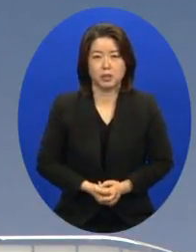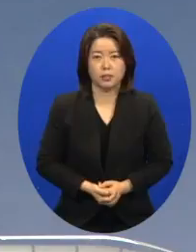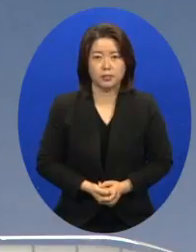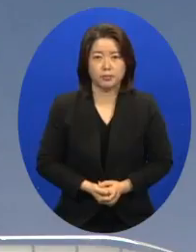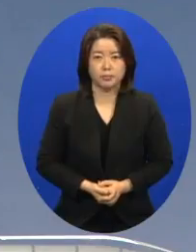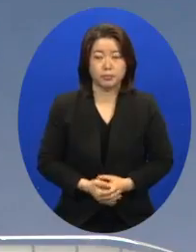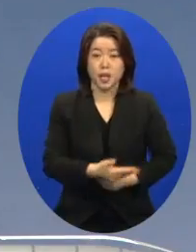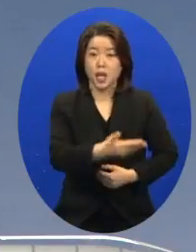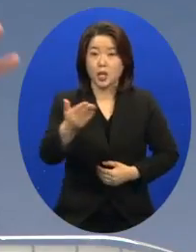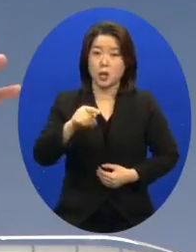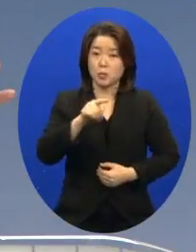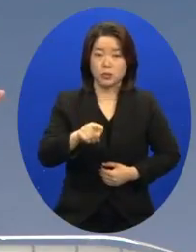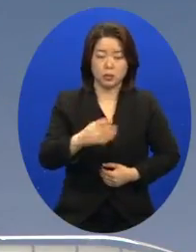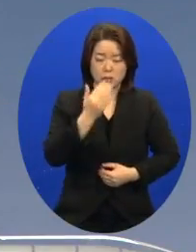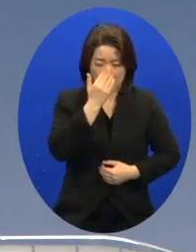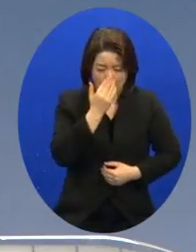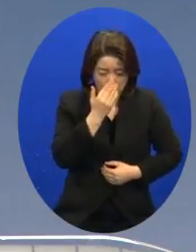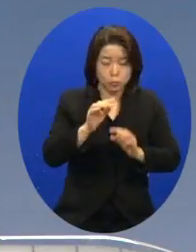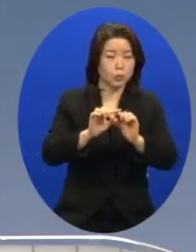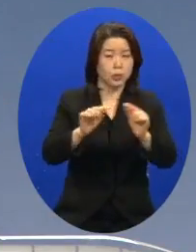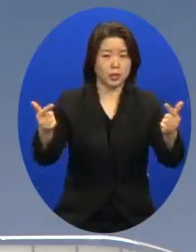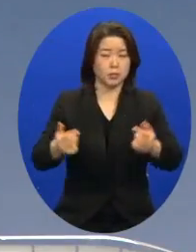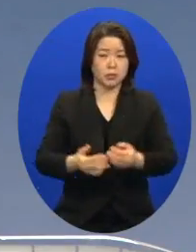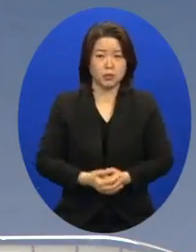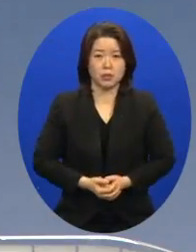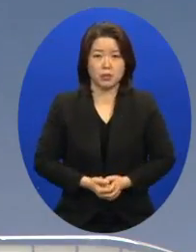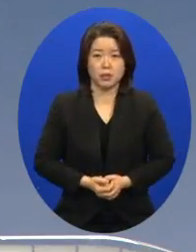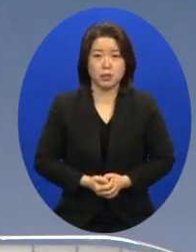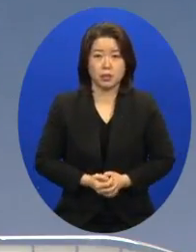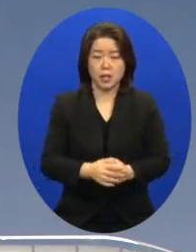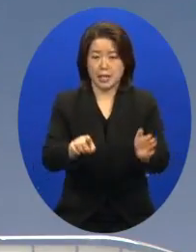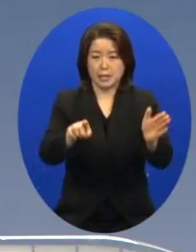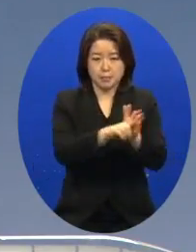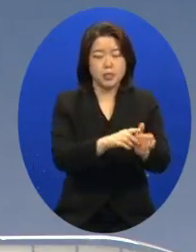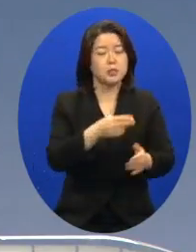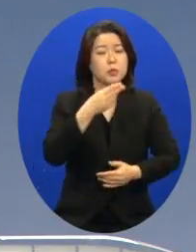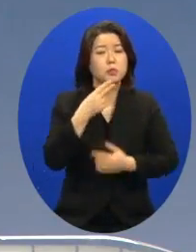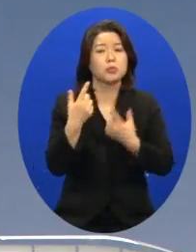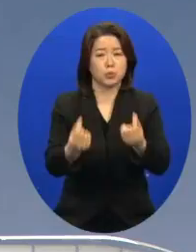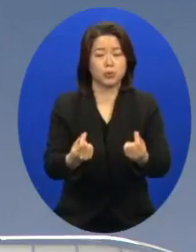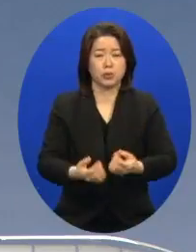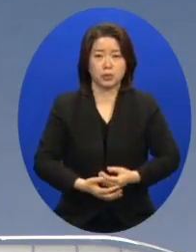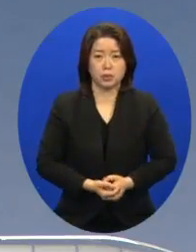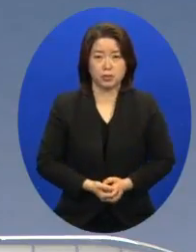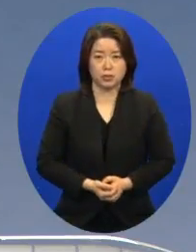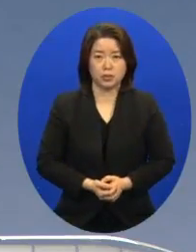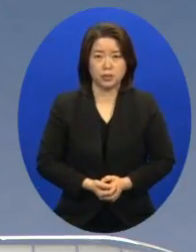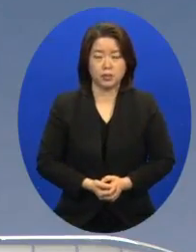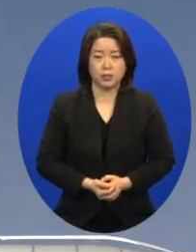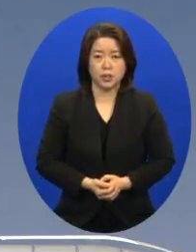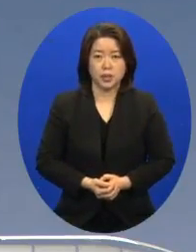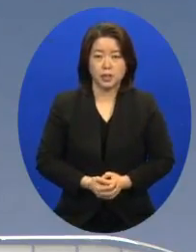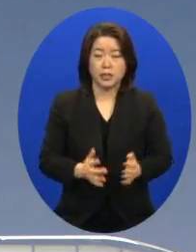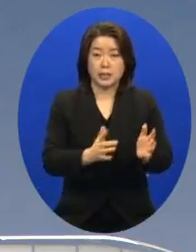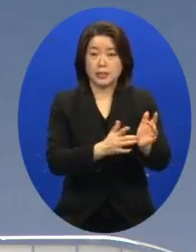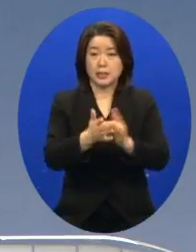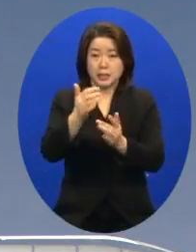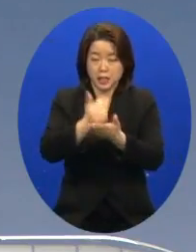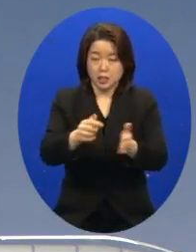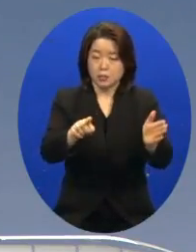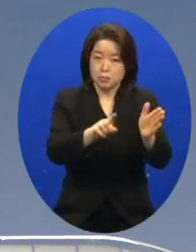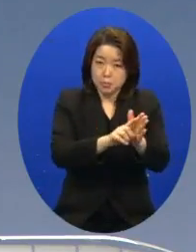여러분 그것은 겸손히 아닙니다 믿음이 없는 것입니다 예수님을